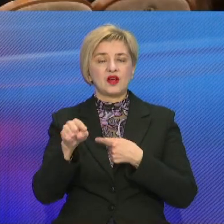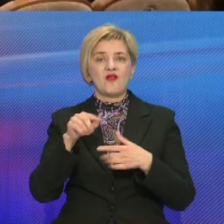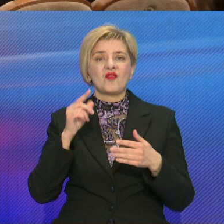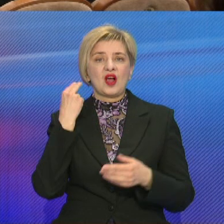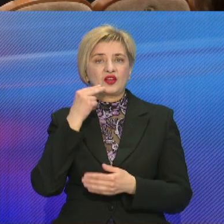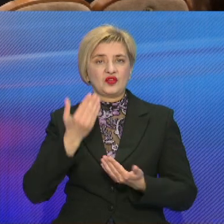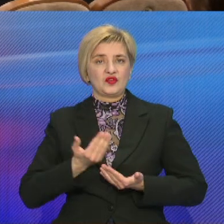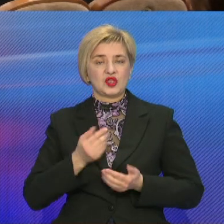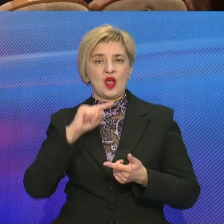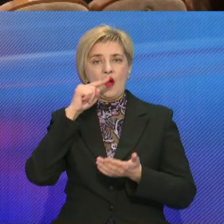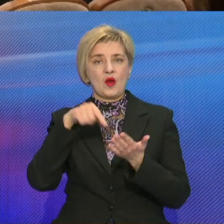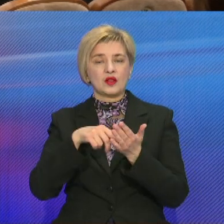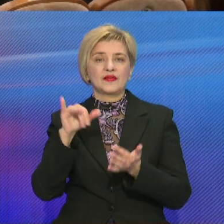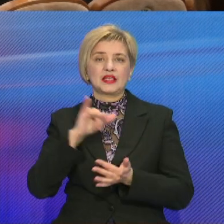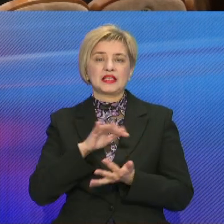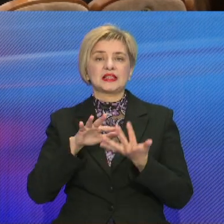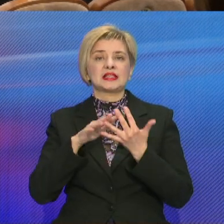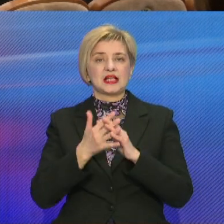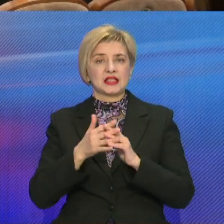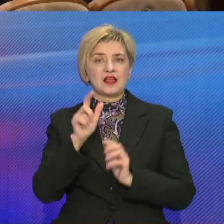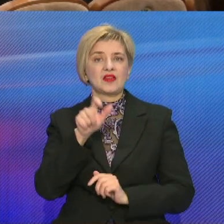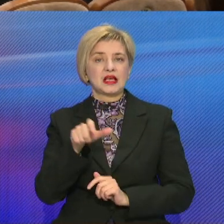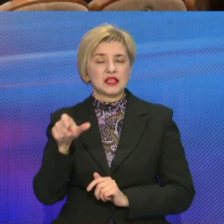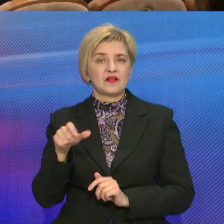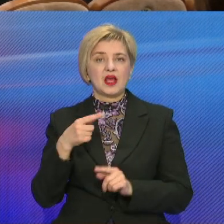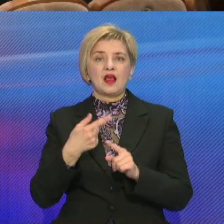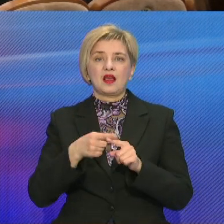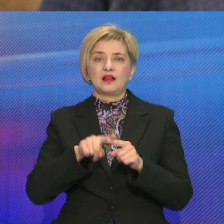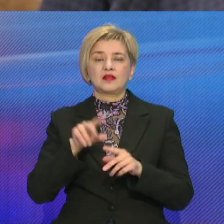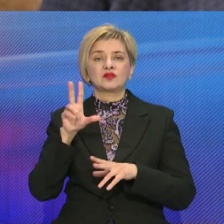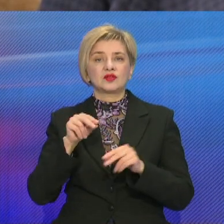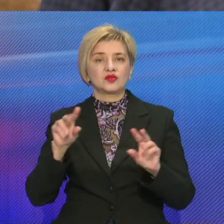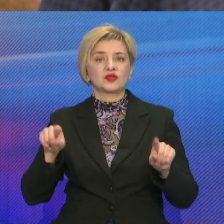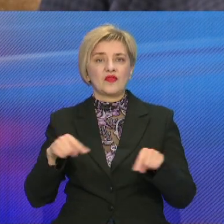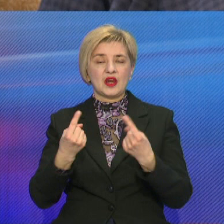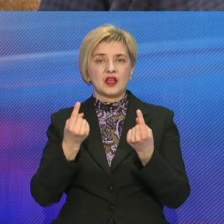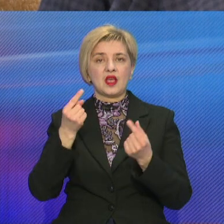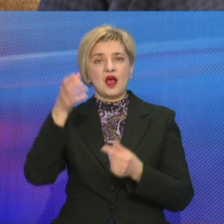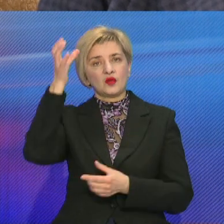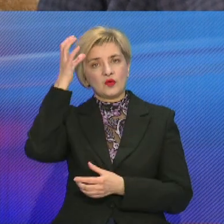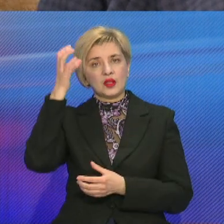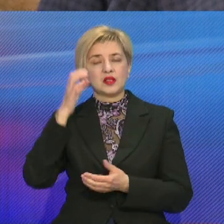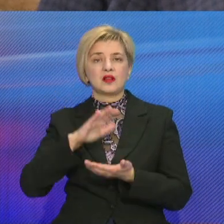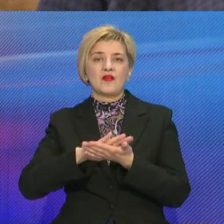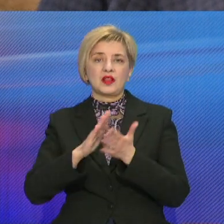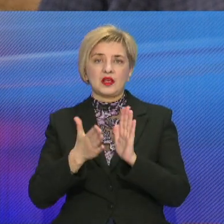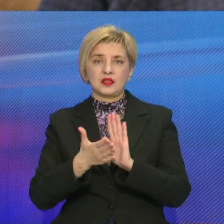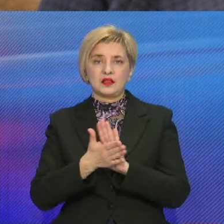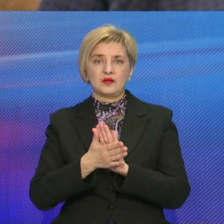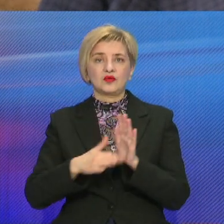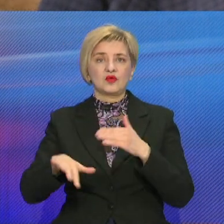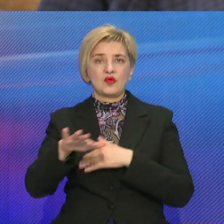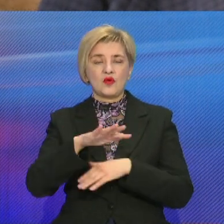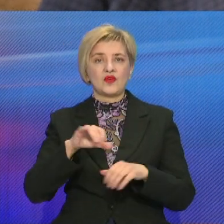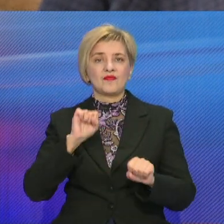населения. И тут говорка, например, об створении адукационного и культурного осяродия, популяризации здорового ладу життя и возможности